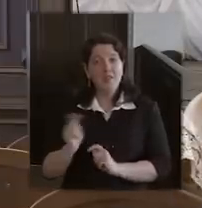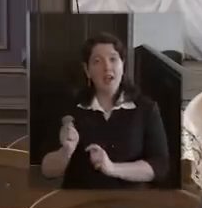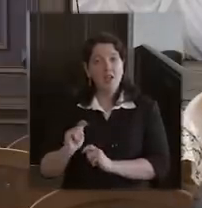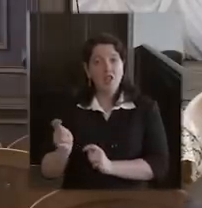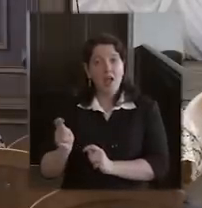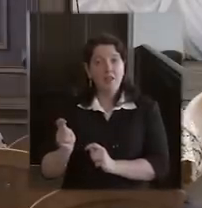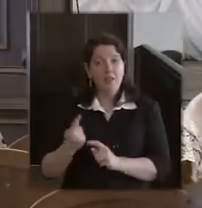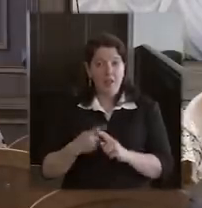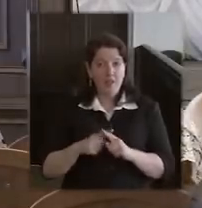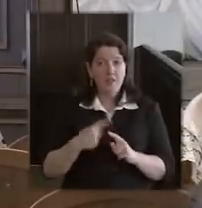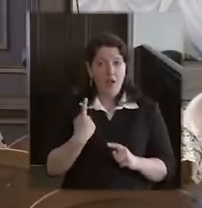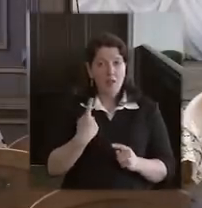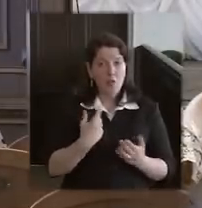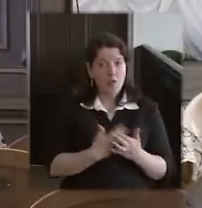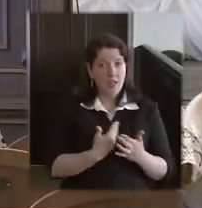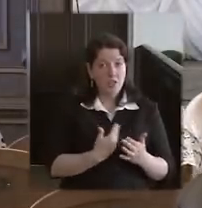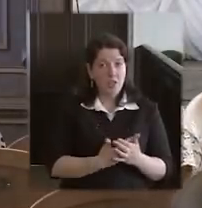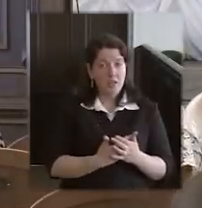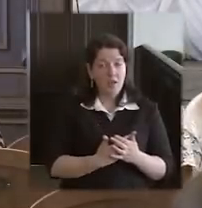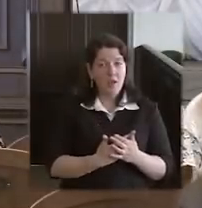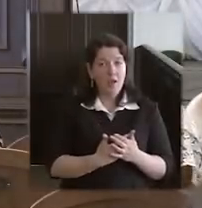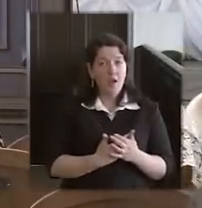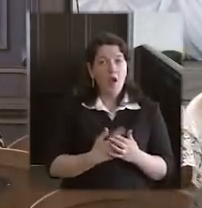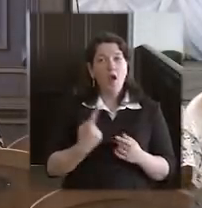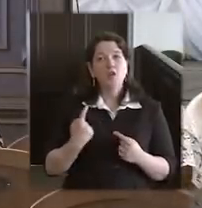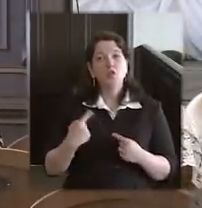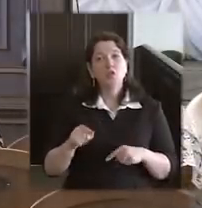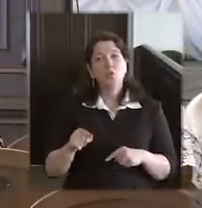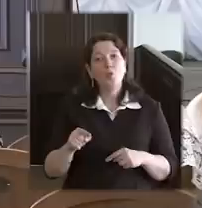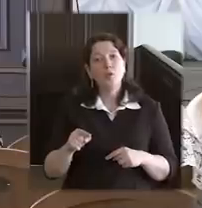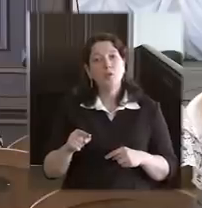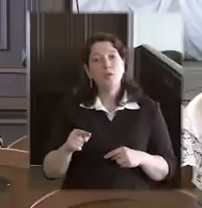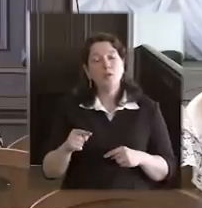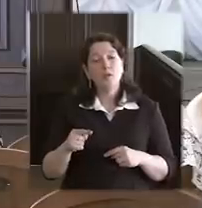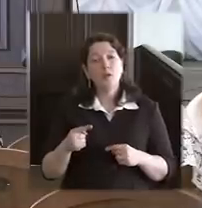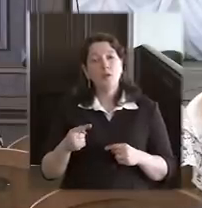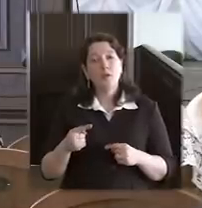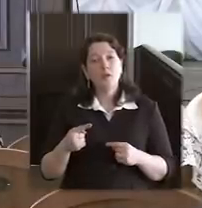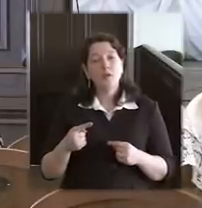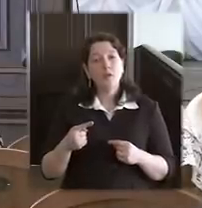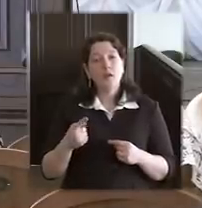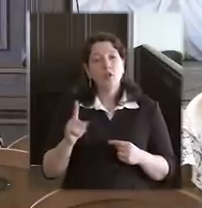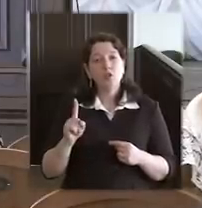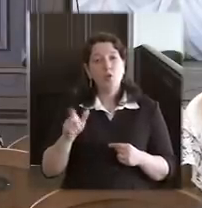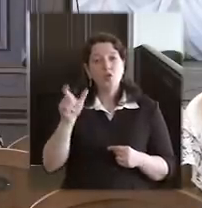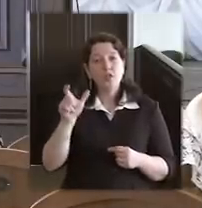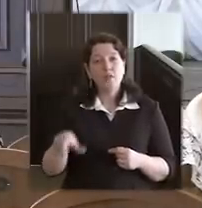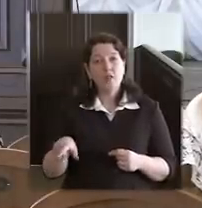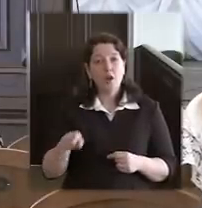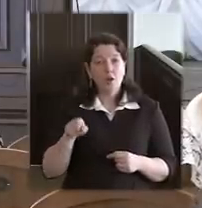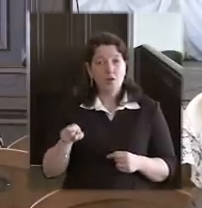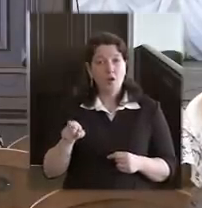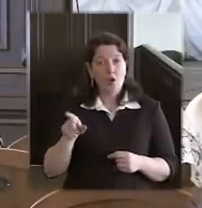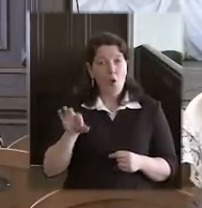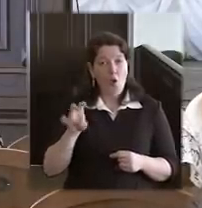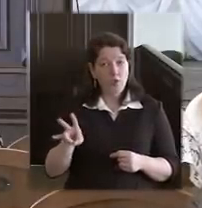стороны. С другой стороны, и сам человек тоже, он,